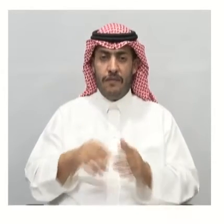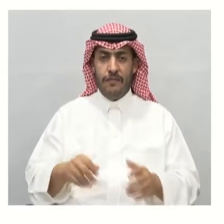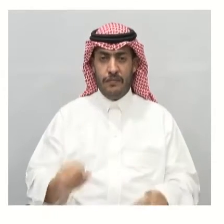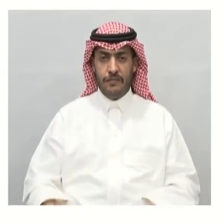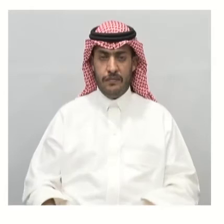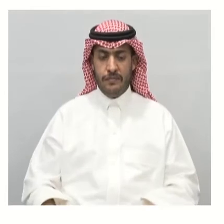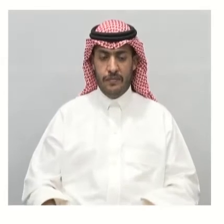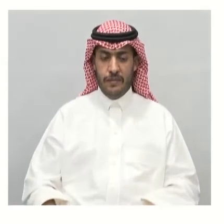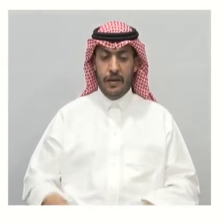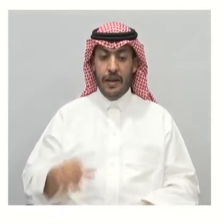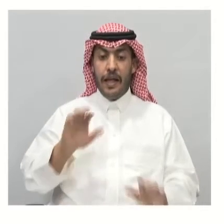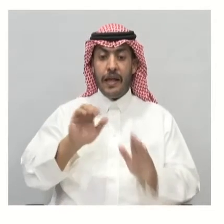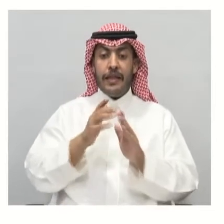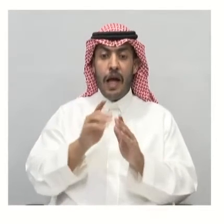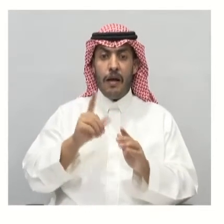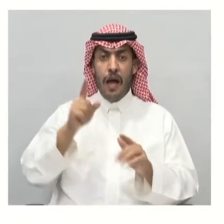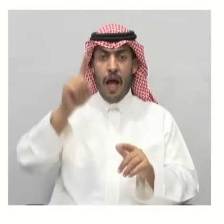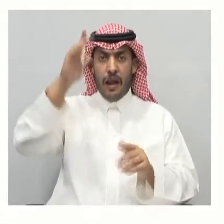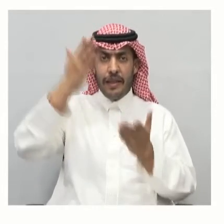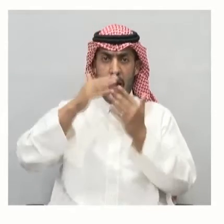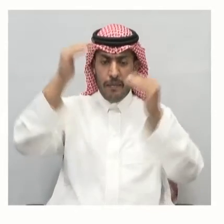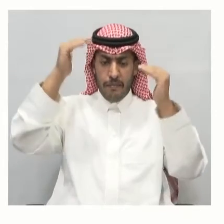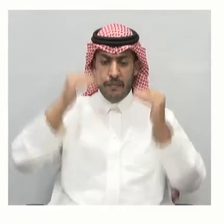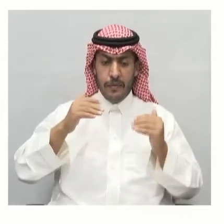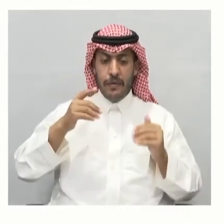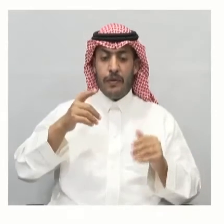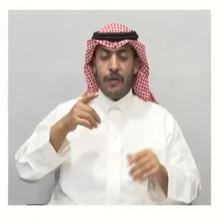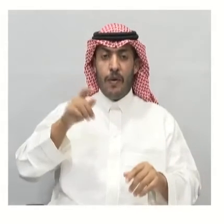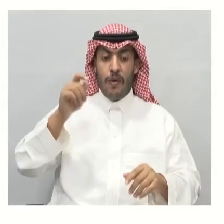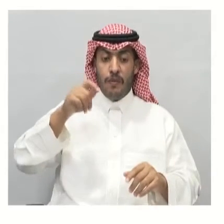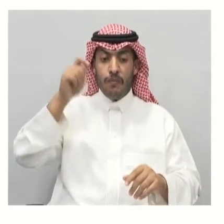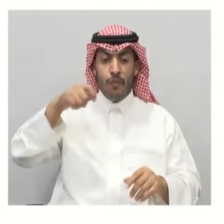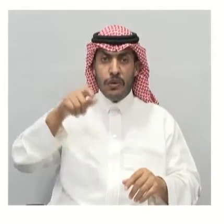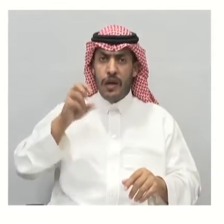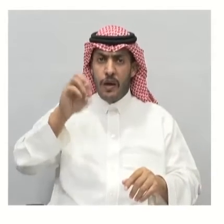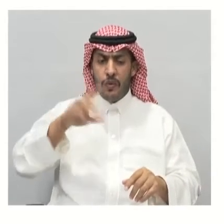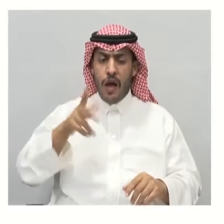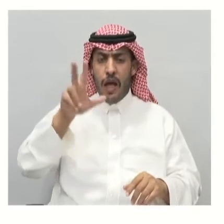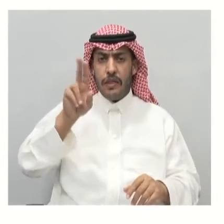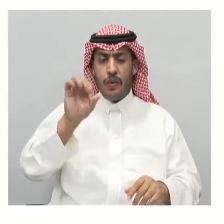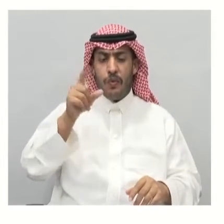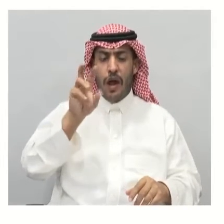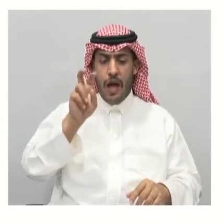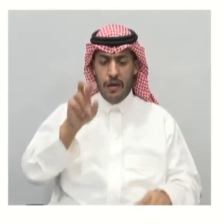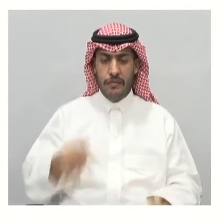الصحف الكتاب الذي انزله الله على نبينا موسى عليه السلام